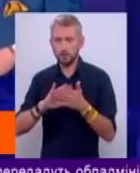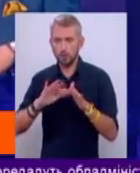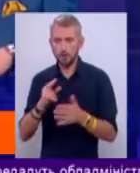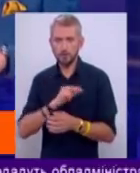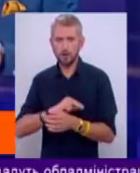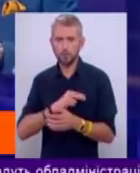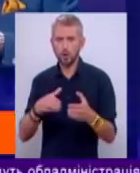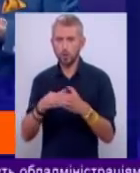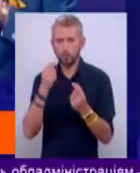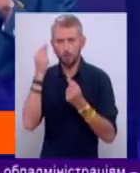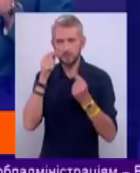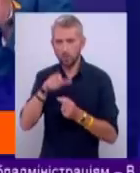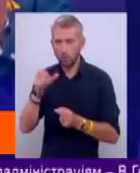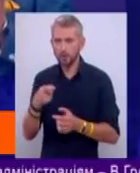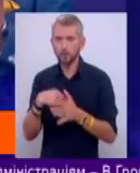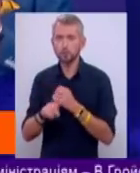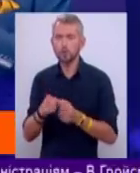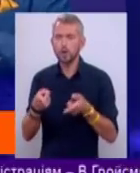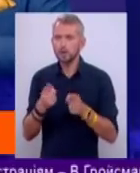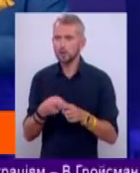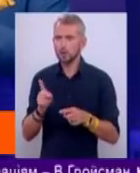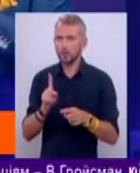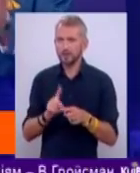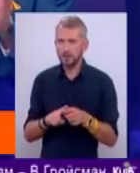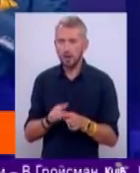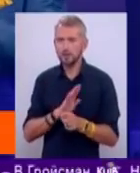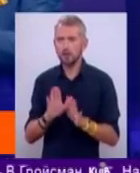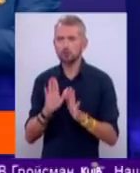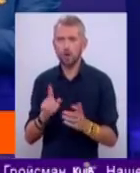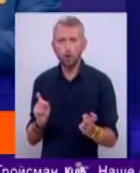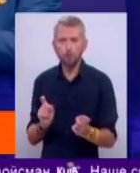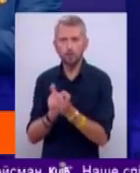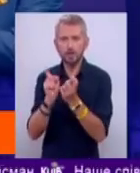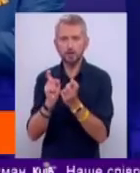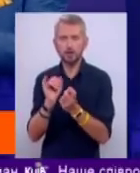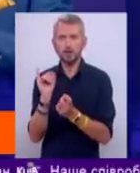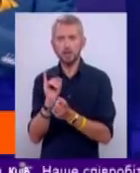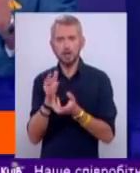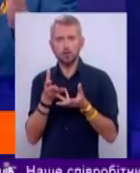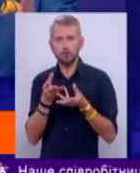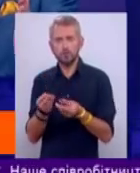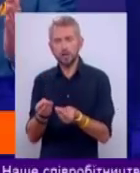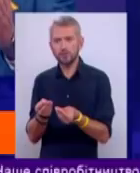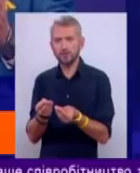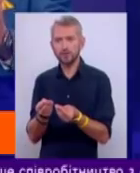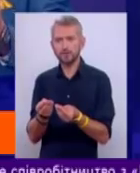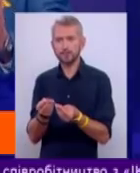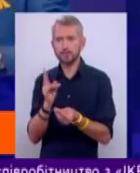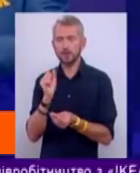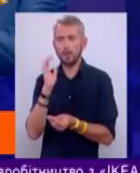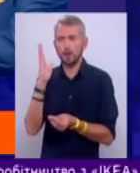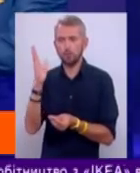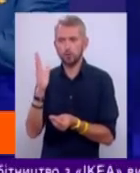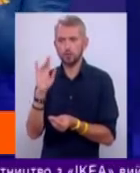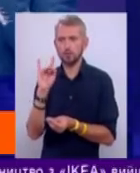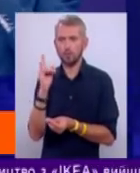працює група психологів. Тому що, ну, дійсно, це не лишень конфлікт і вплив на майбутнє